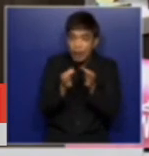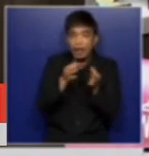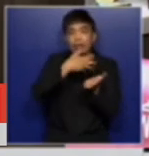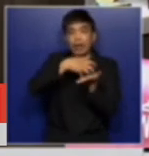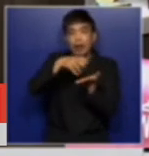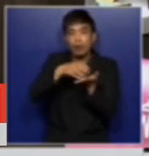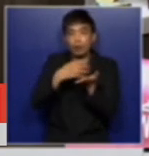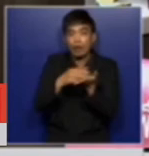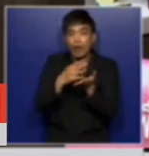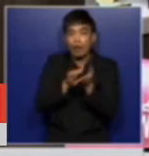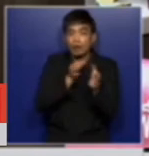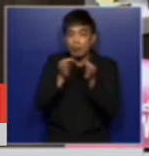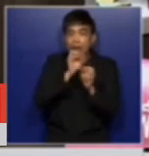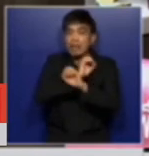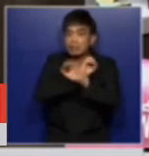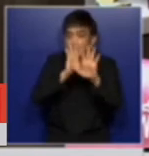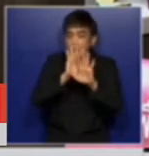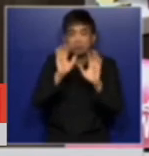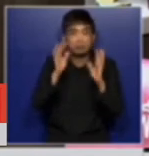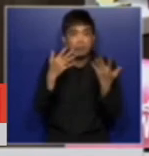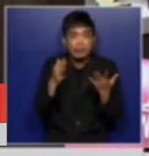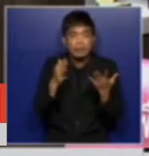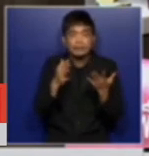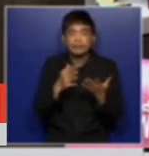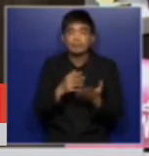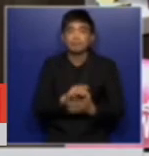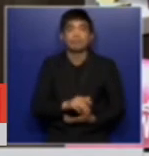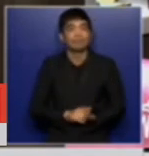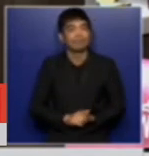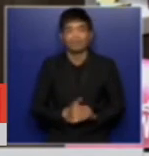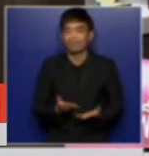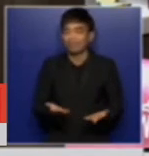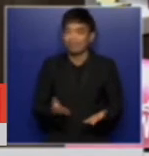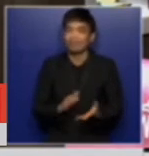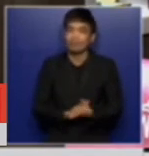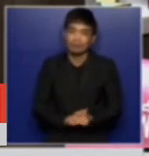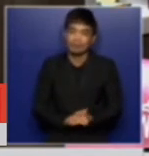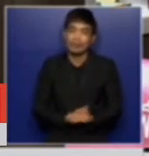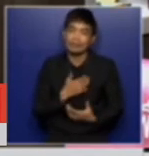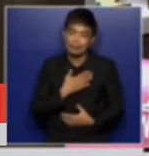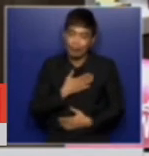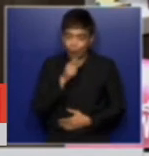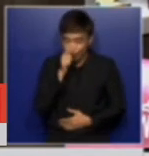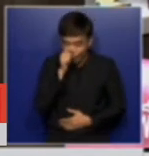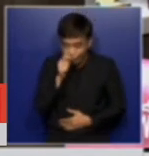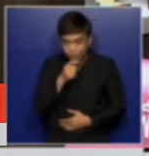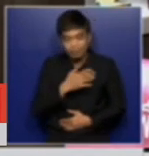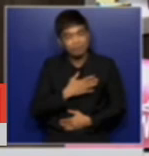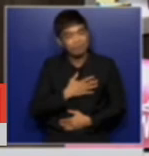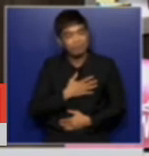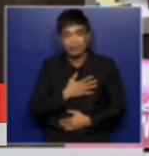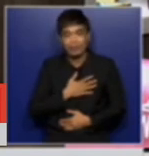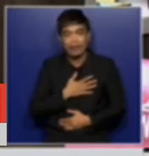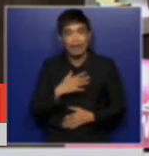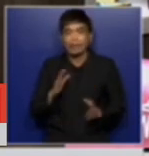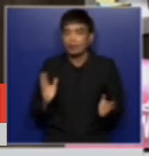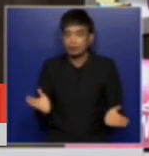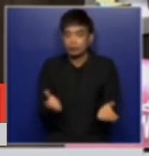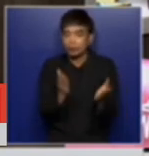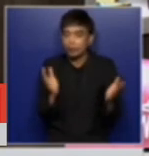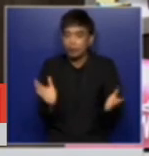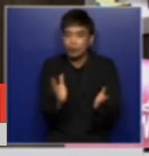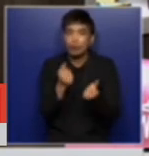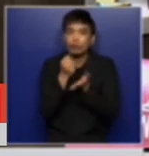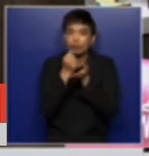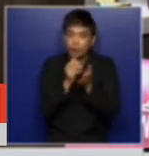ได้นะก็คงจะกราบเรียนด้วยความเคารพแล้วครับว่าผมก็ไม่อาจที่จะสนับสนุนงบประมาณ